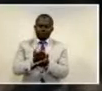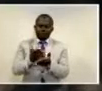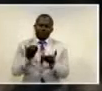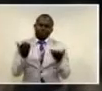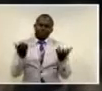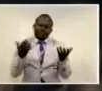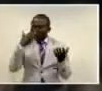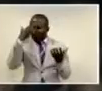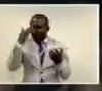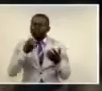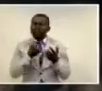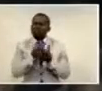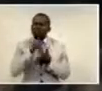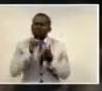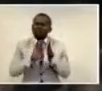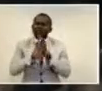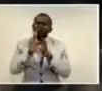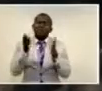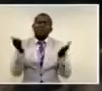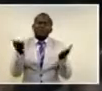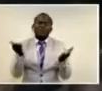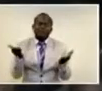icyatubuza gutera imbere ni iki rero